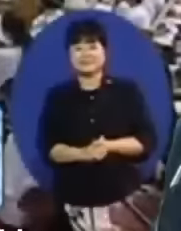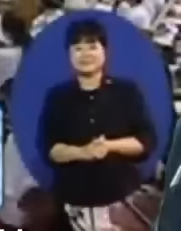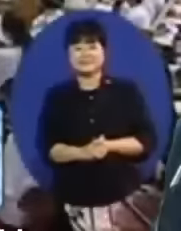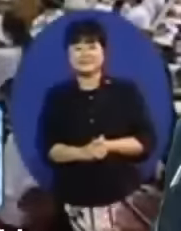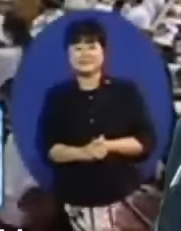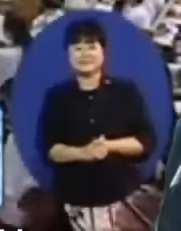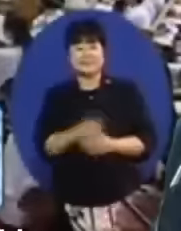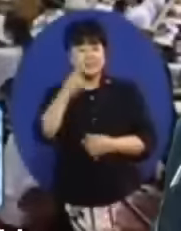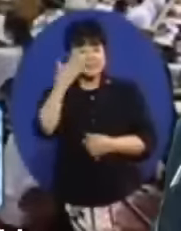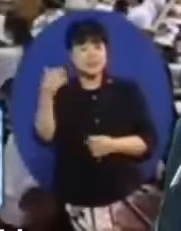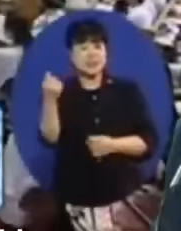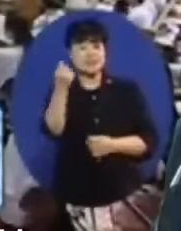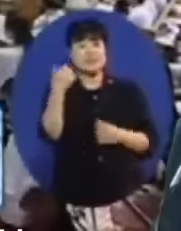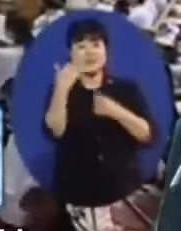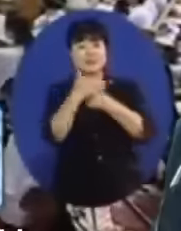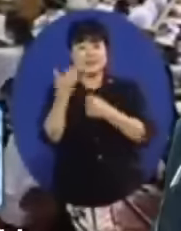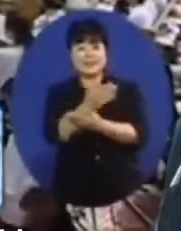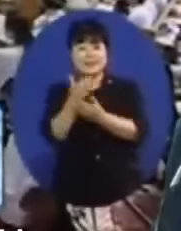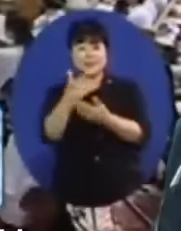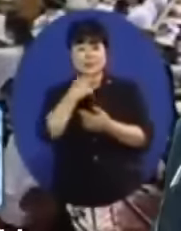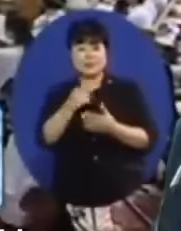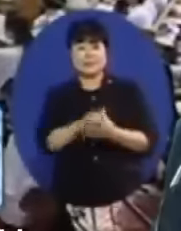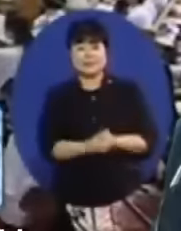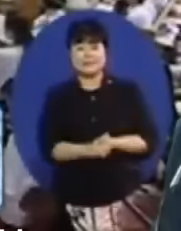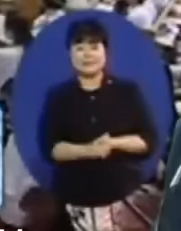선생의 질문을 가지고 은혜를 나누고자 합니다.